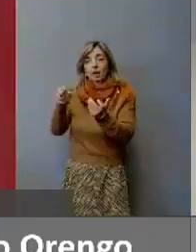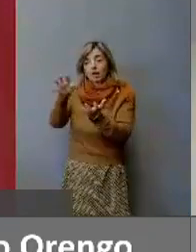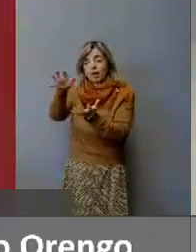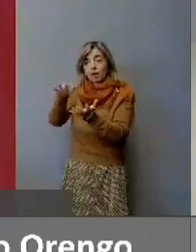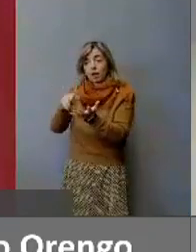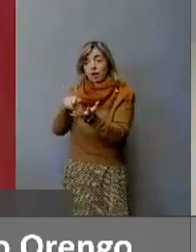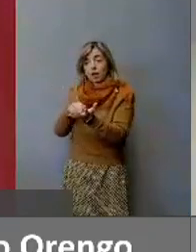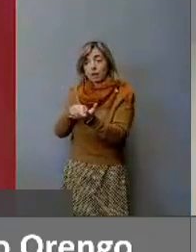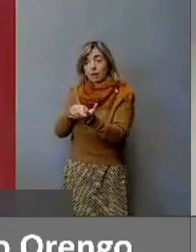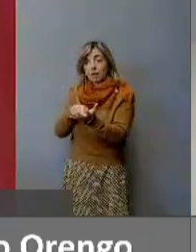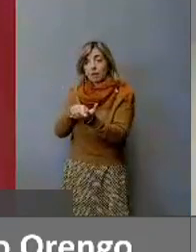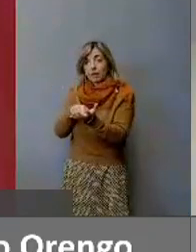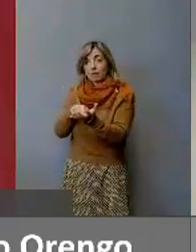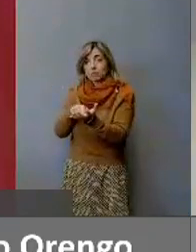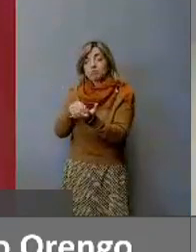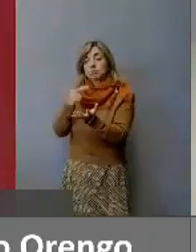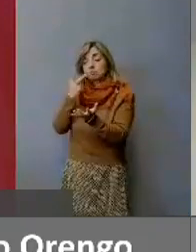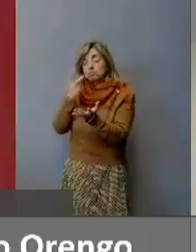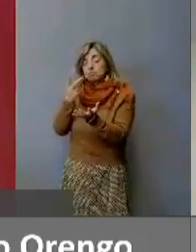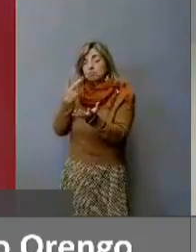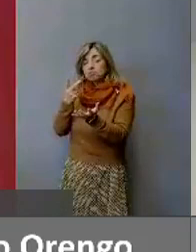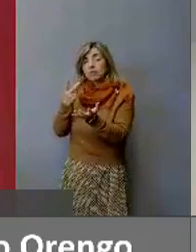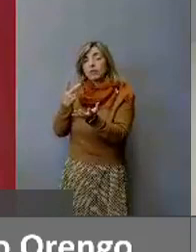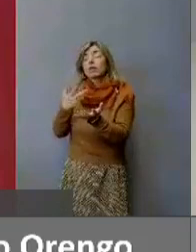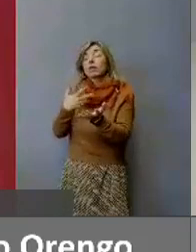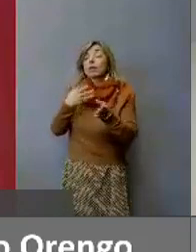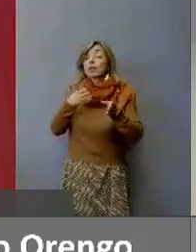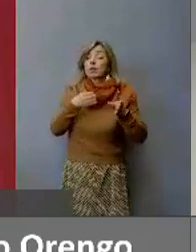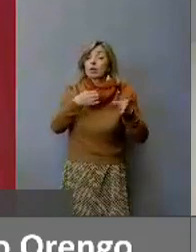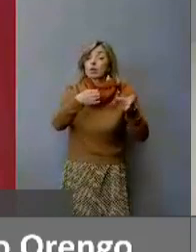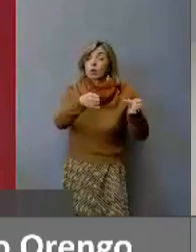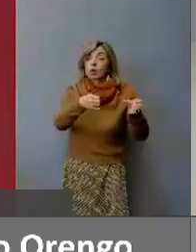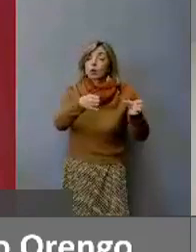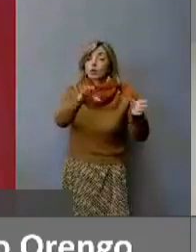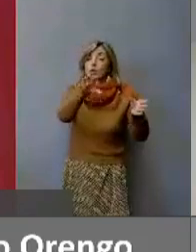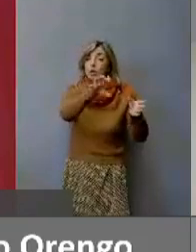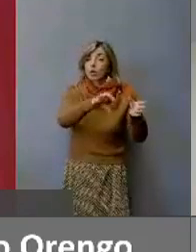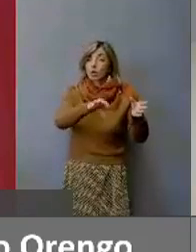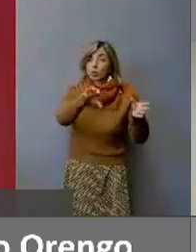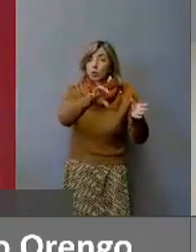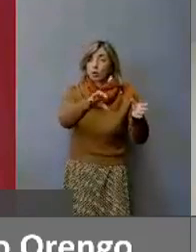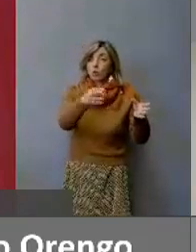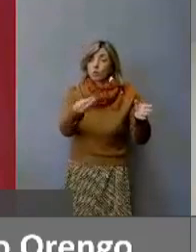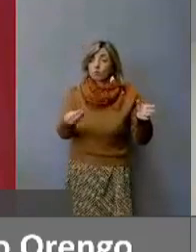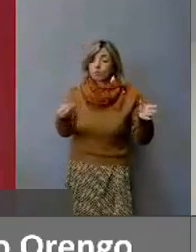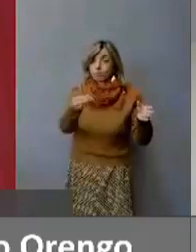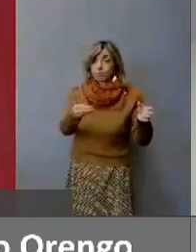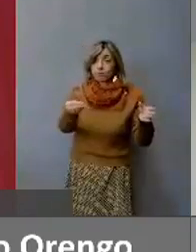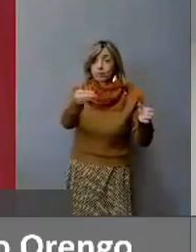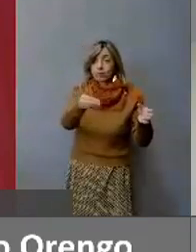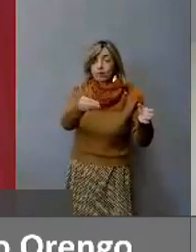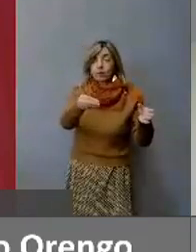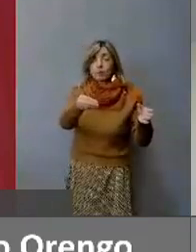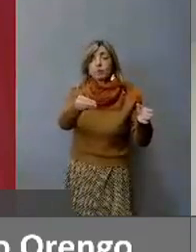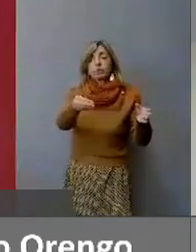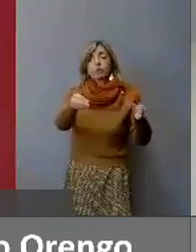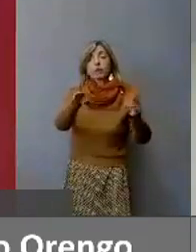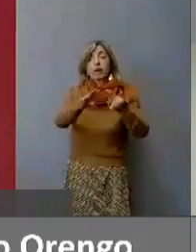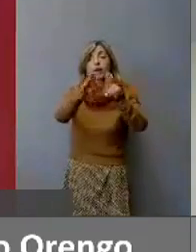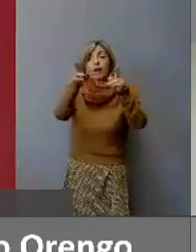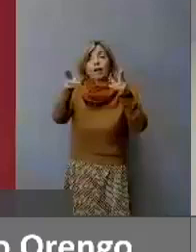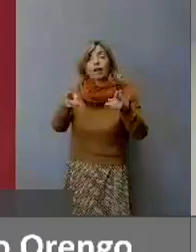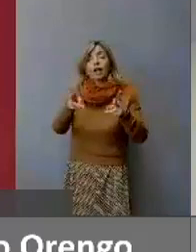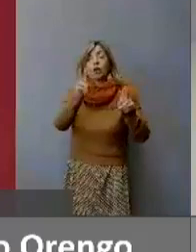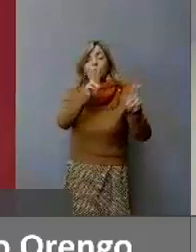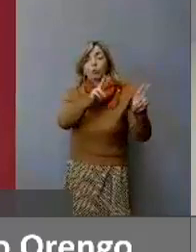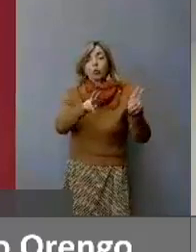corso europa si sta si sta provvedendo ad installare sia i tutor sia